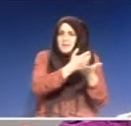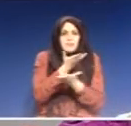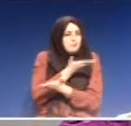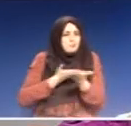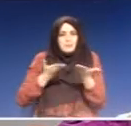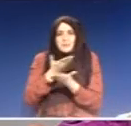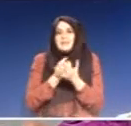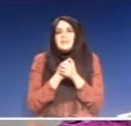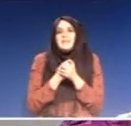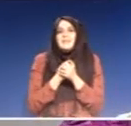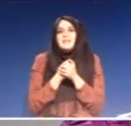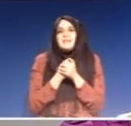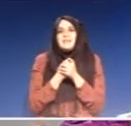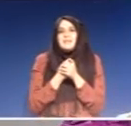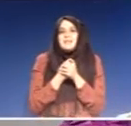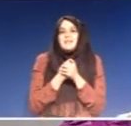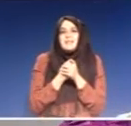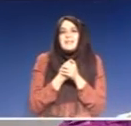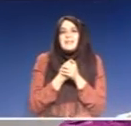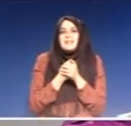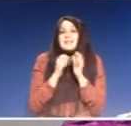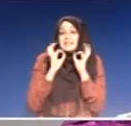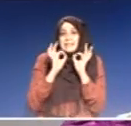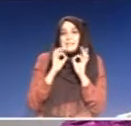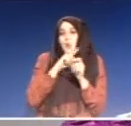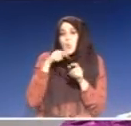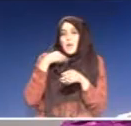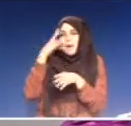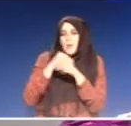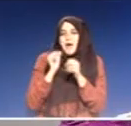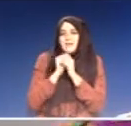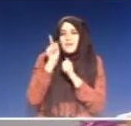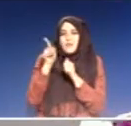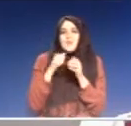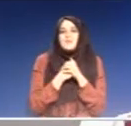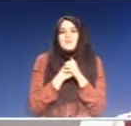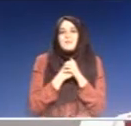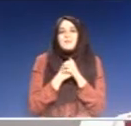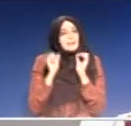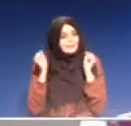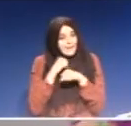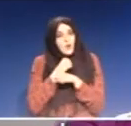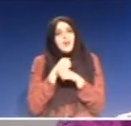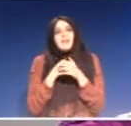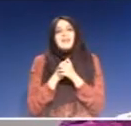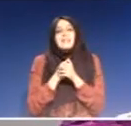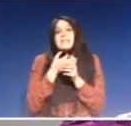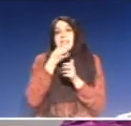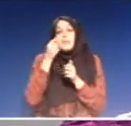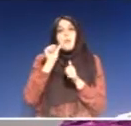لأنه مختص في القانون، دقق يا دكتور نتعلم معك. ندقق. طيب سيدي، الخبرة الأولى يا سي